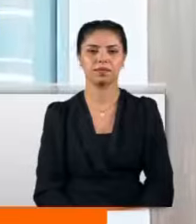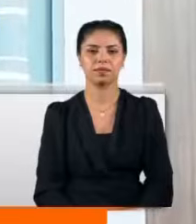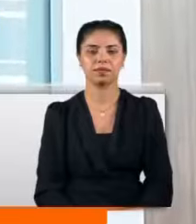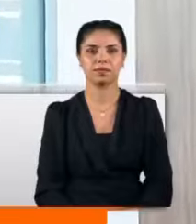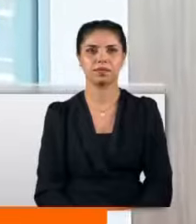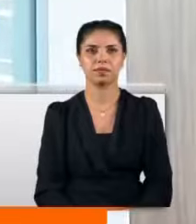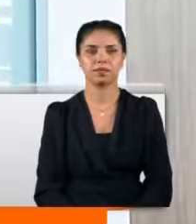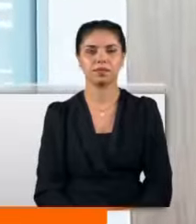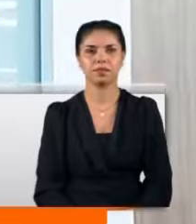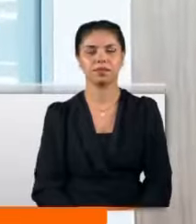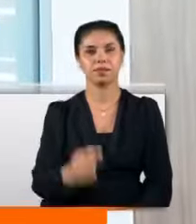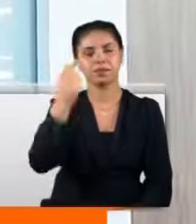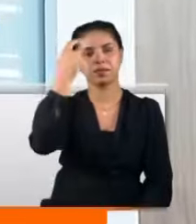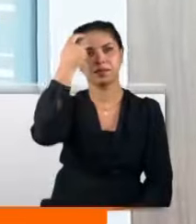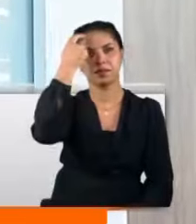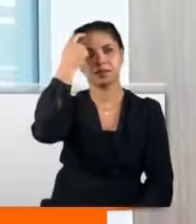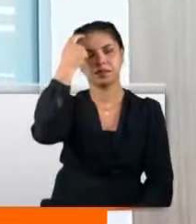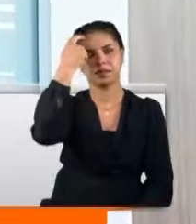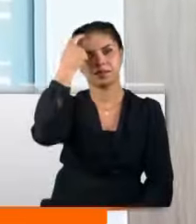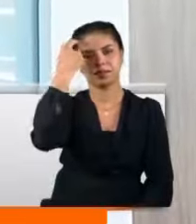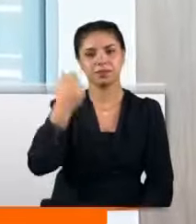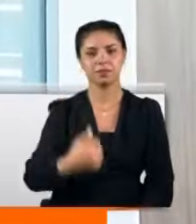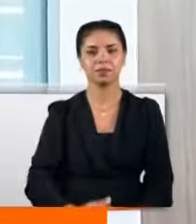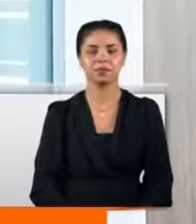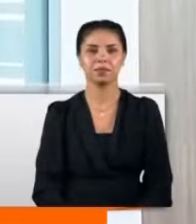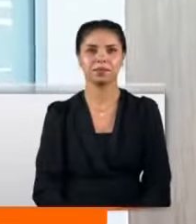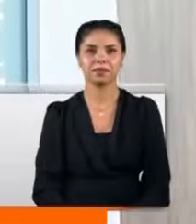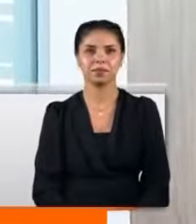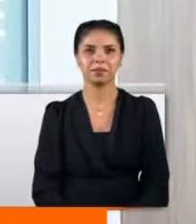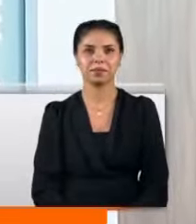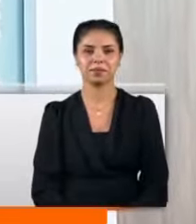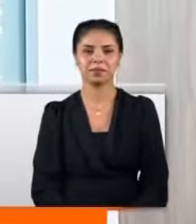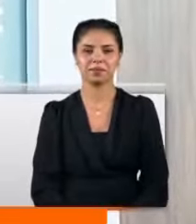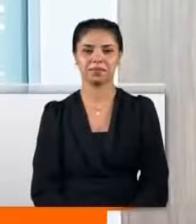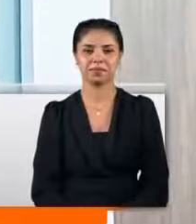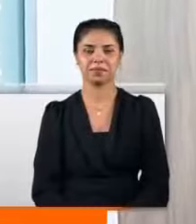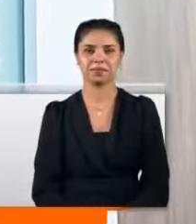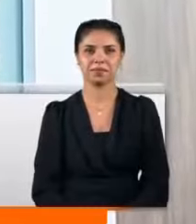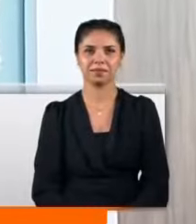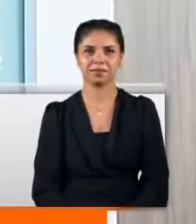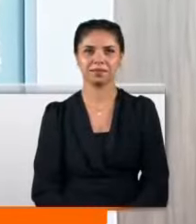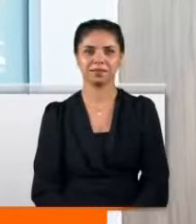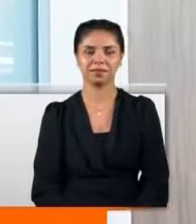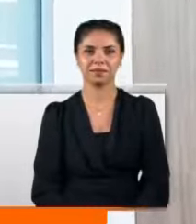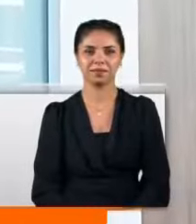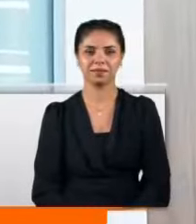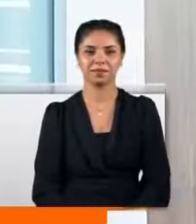bunu mahkemede kullanılabilir seviyede olması lazım. Biz de bununla ilgili gayet dikkatli ve